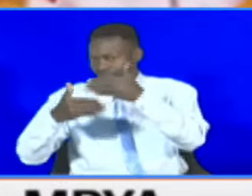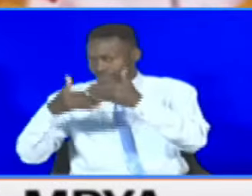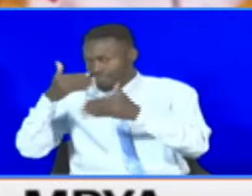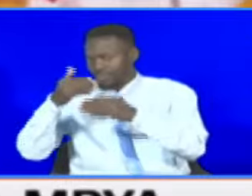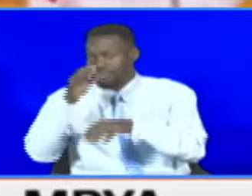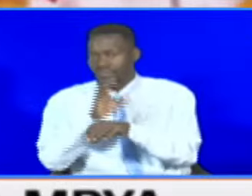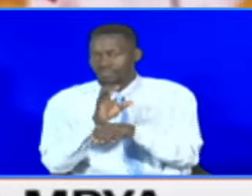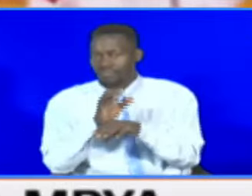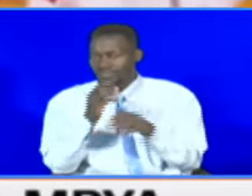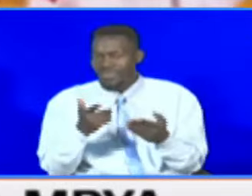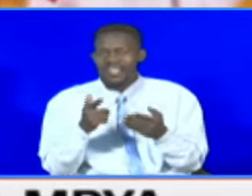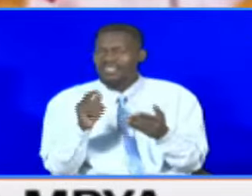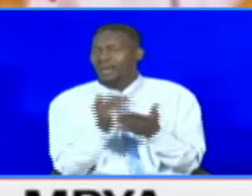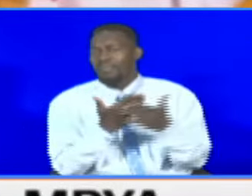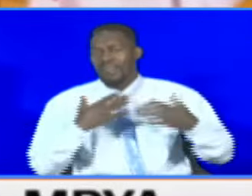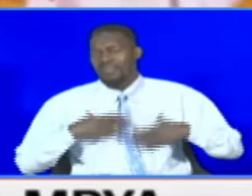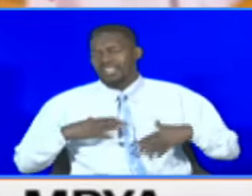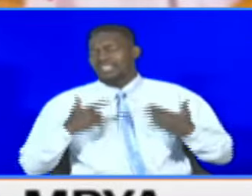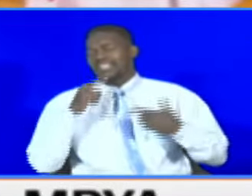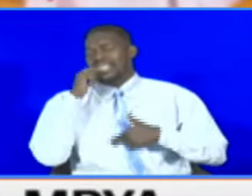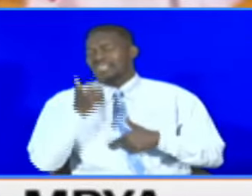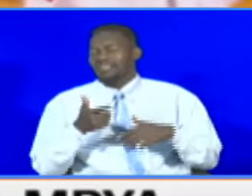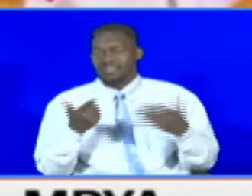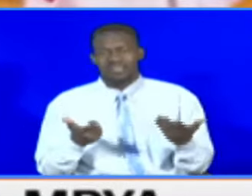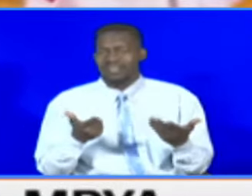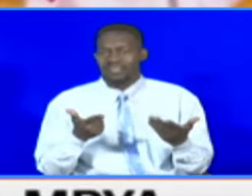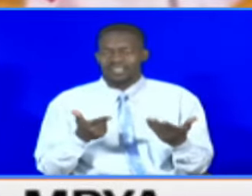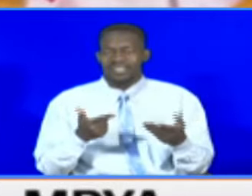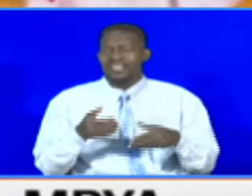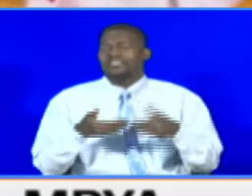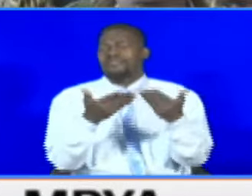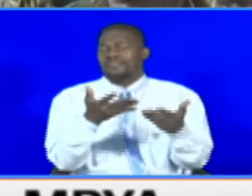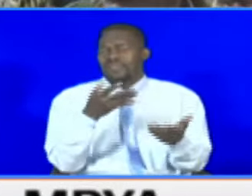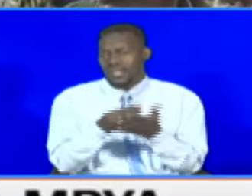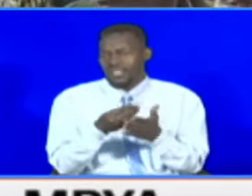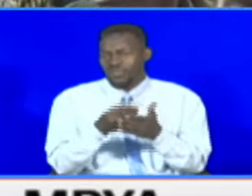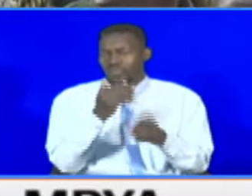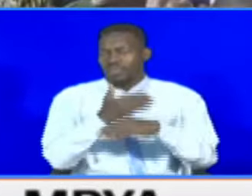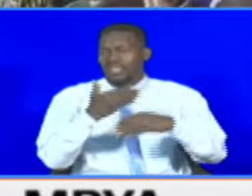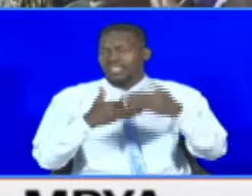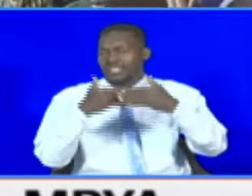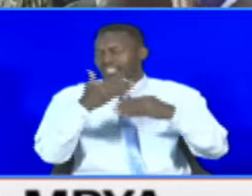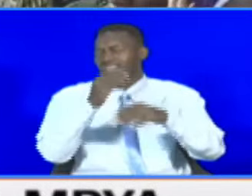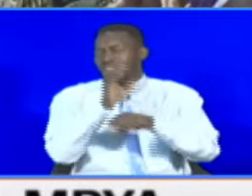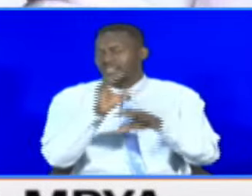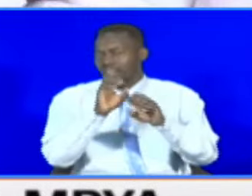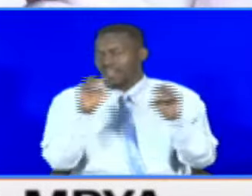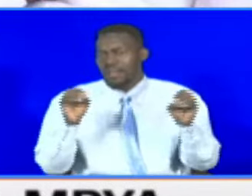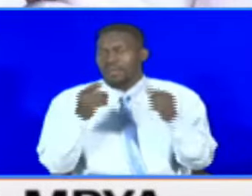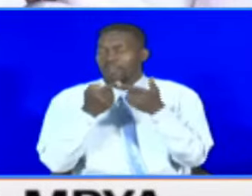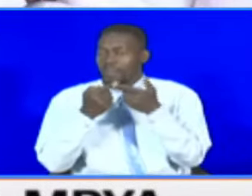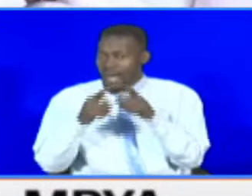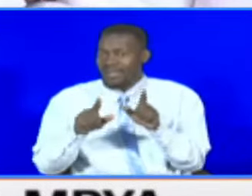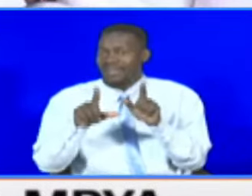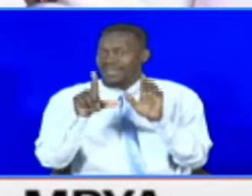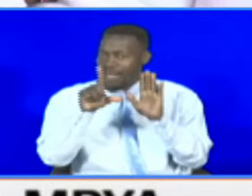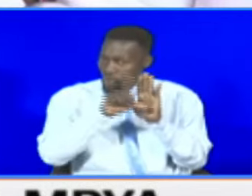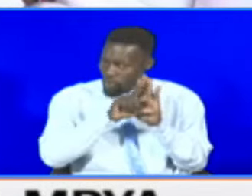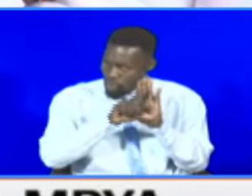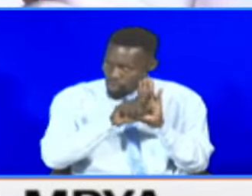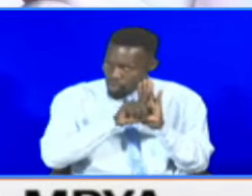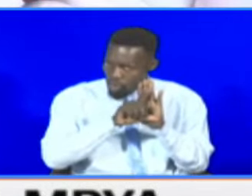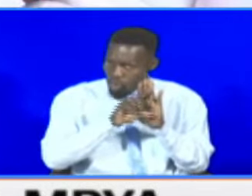hata harambee muache kanisani. Sasa tumeuliza hii kanisa itajengwa namna gani? Uzuri hiyo sheria italetwa kwenu kwa